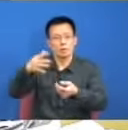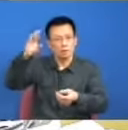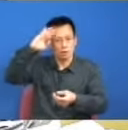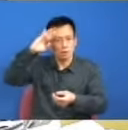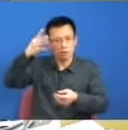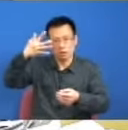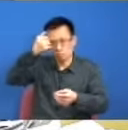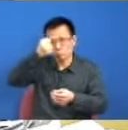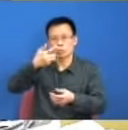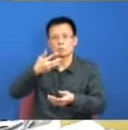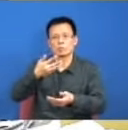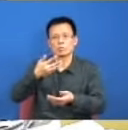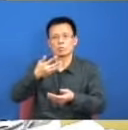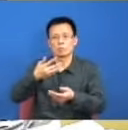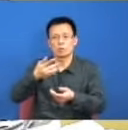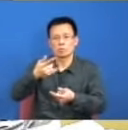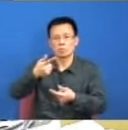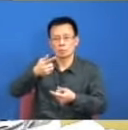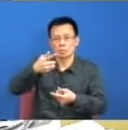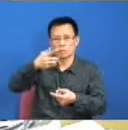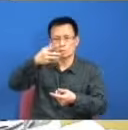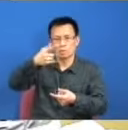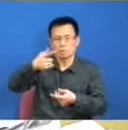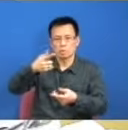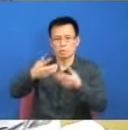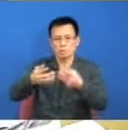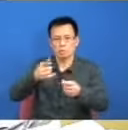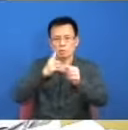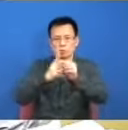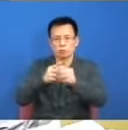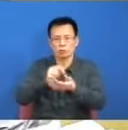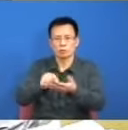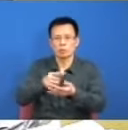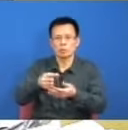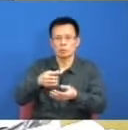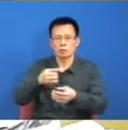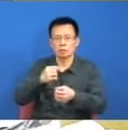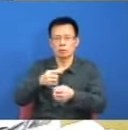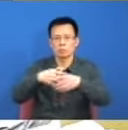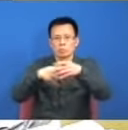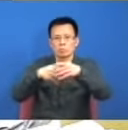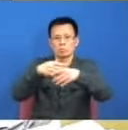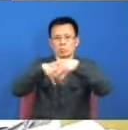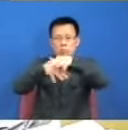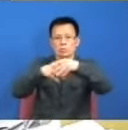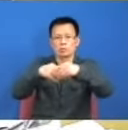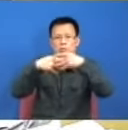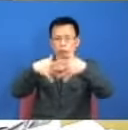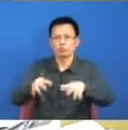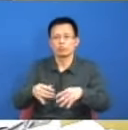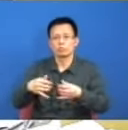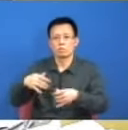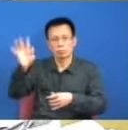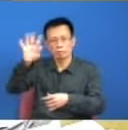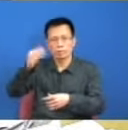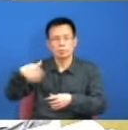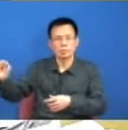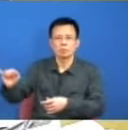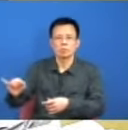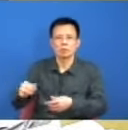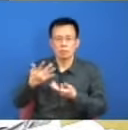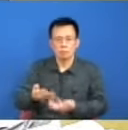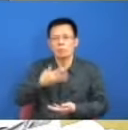部啊，或無論是政府總部或者中聯辦都好，都是呢做完個行動之後呢就拜拜的了。咁今次會不會因為有些青年人